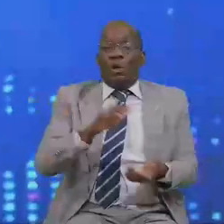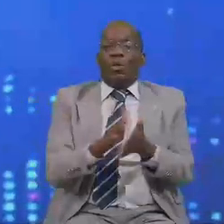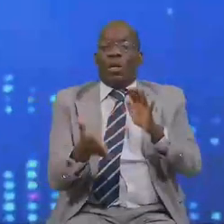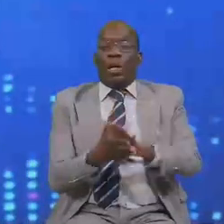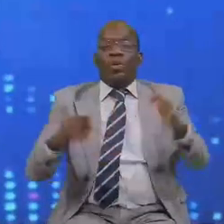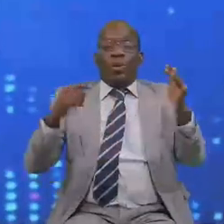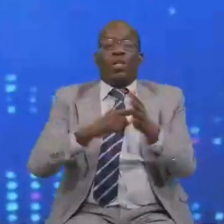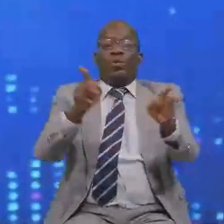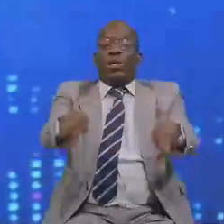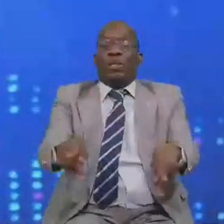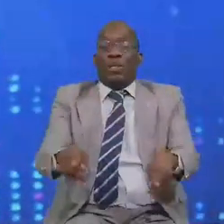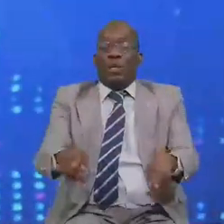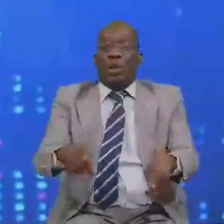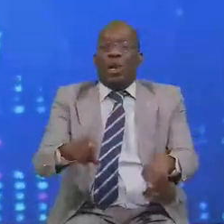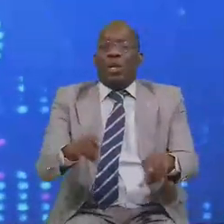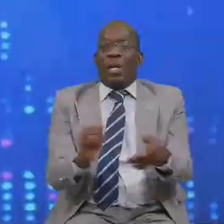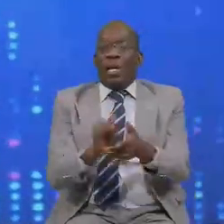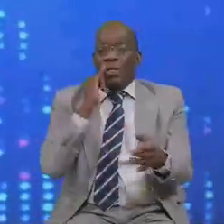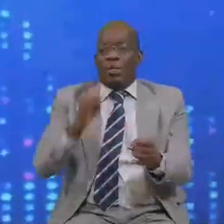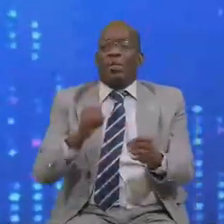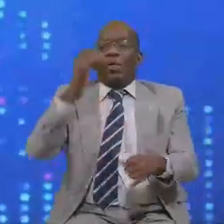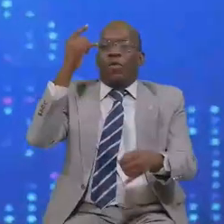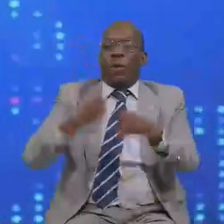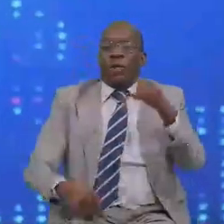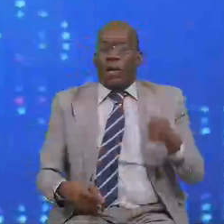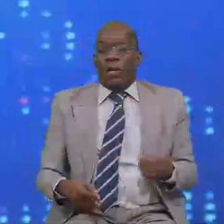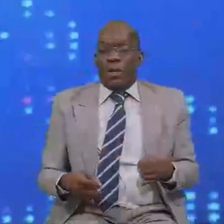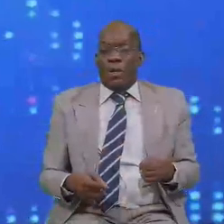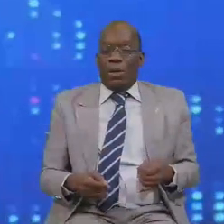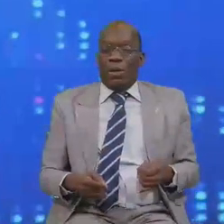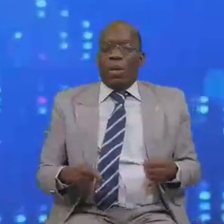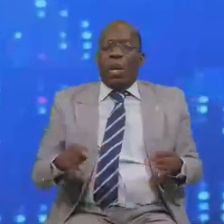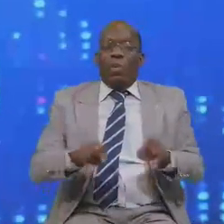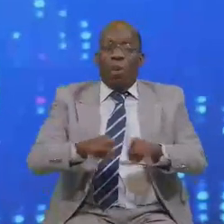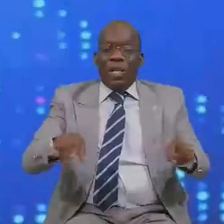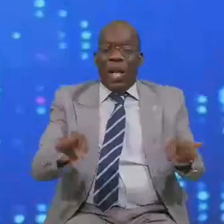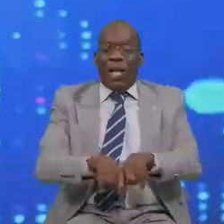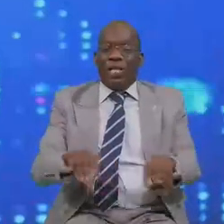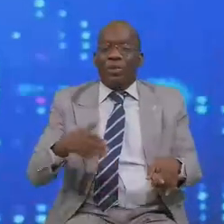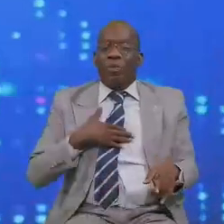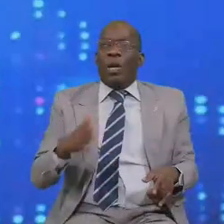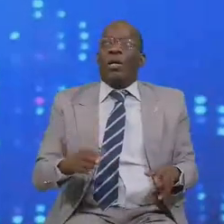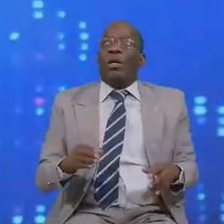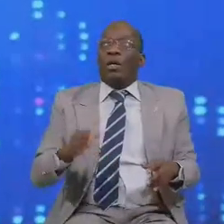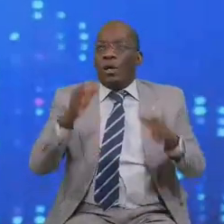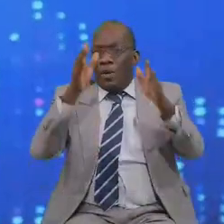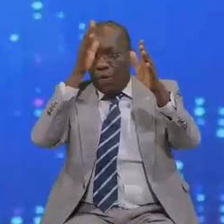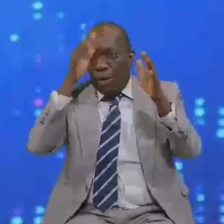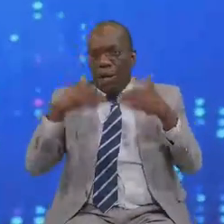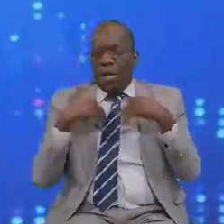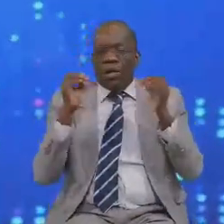Mais Jésus dit, mais tel que mon Père m'a enseigné, je